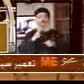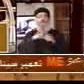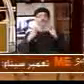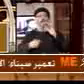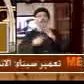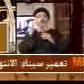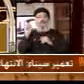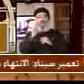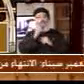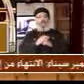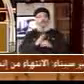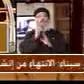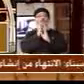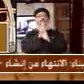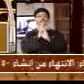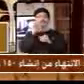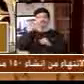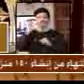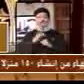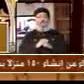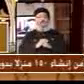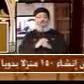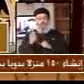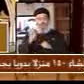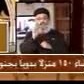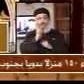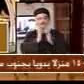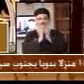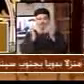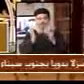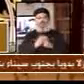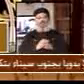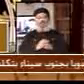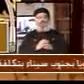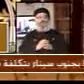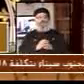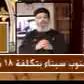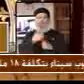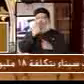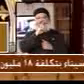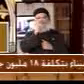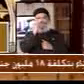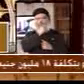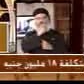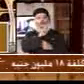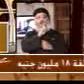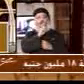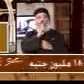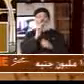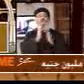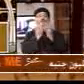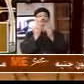وأول من كتب اعترافاته وسجلها كتابة ولم يستحي، وله